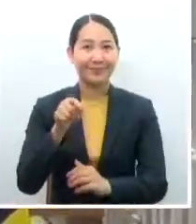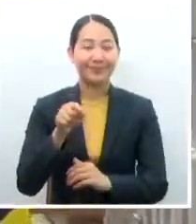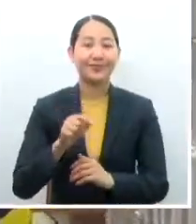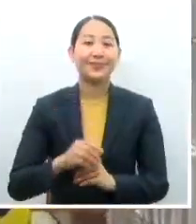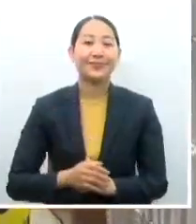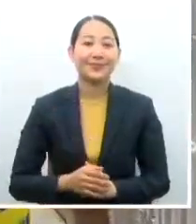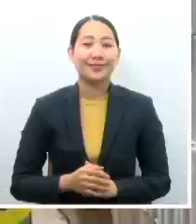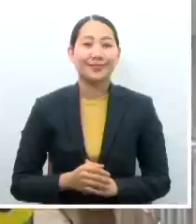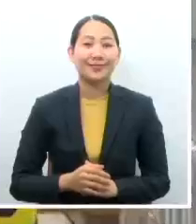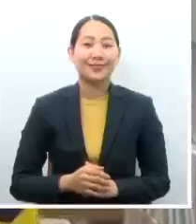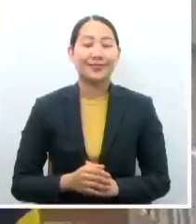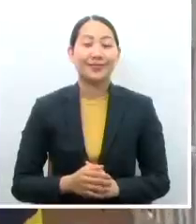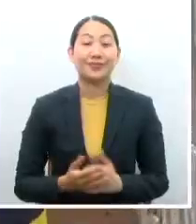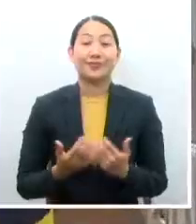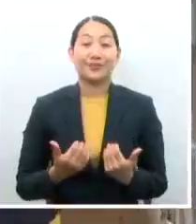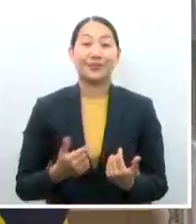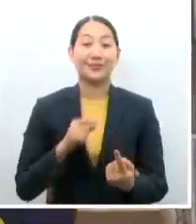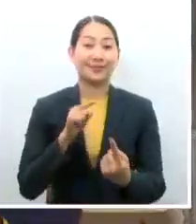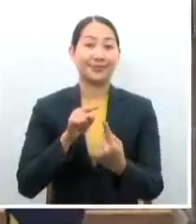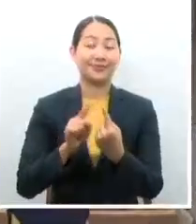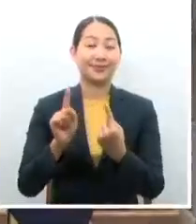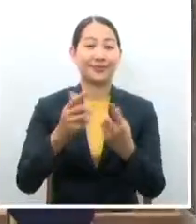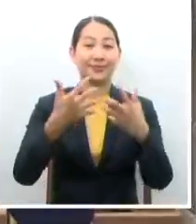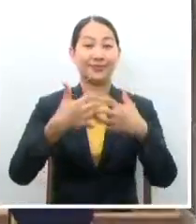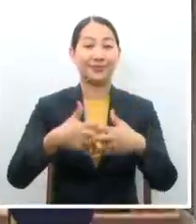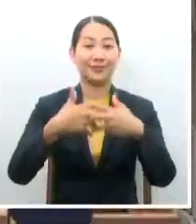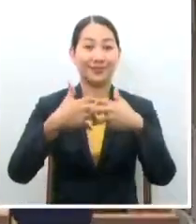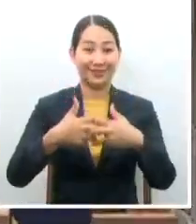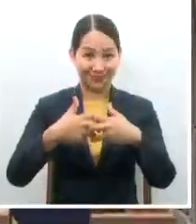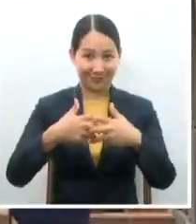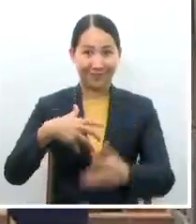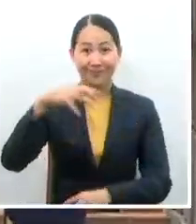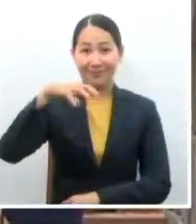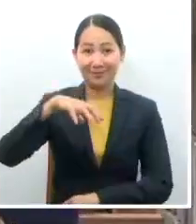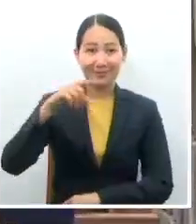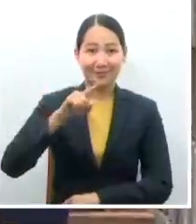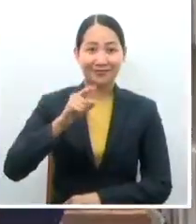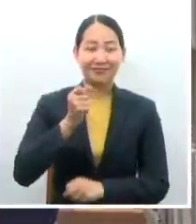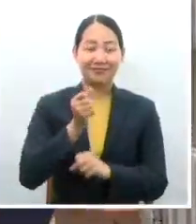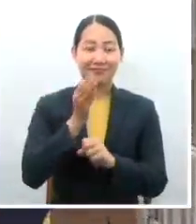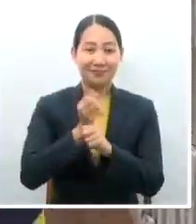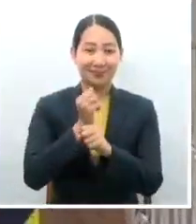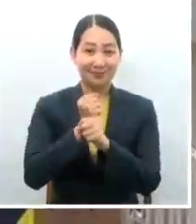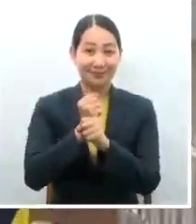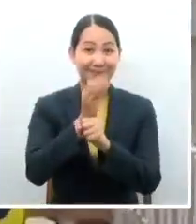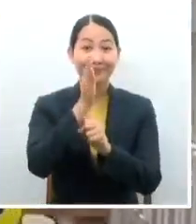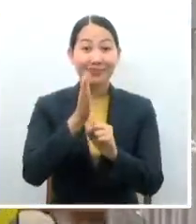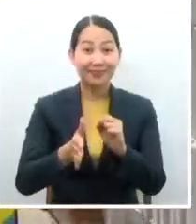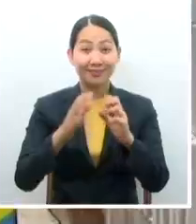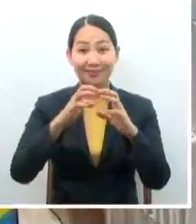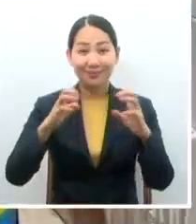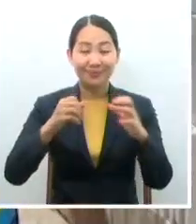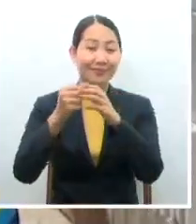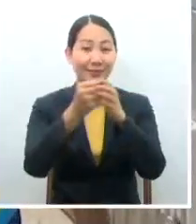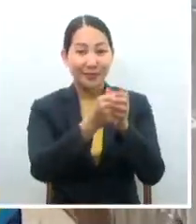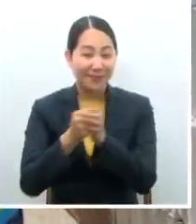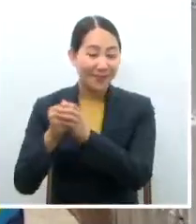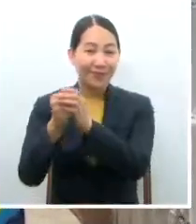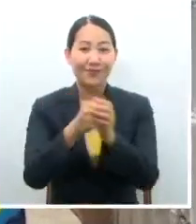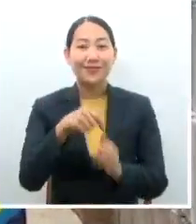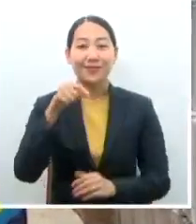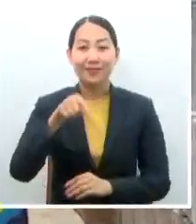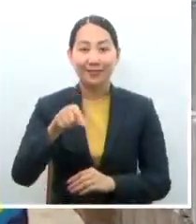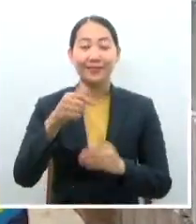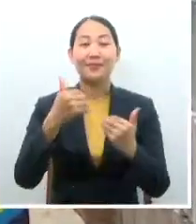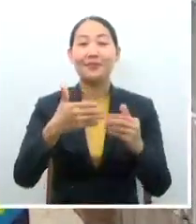ราก็ได้อยู่ที่โรงงานทุเรียนกวนวังล้อที่ตำบลบูกิตอำเภอเจาะไอร้องเป็นที่เรียบร้อยแล้วนะคะทุกคนเดี๋ยวเราจะพาทุกท่านเข้าไปรับชมกระบ